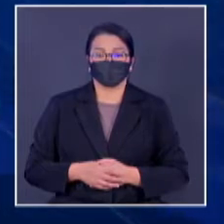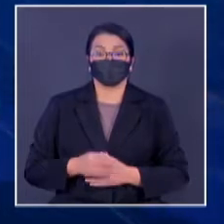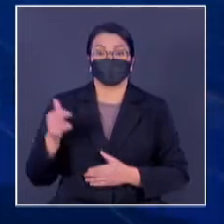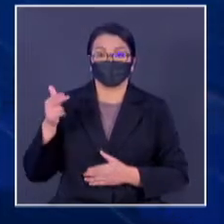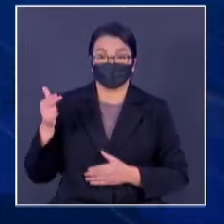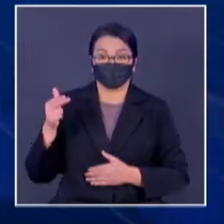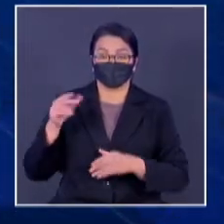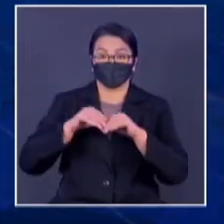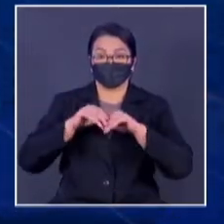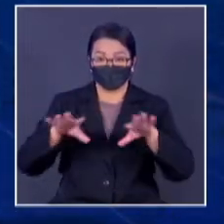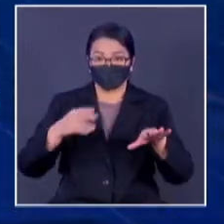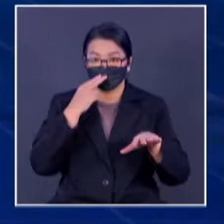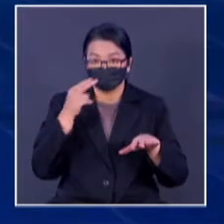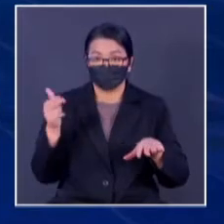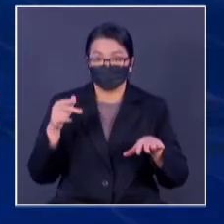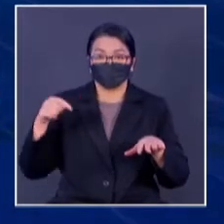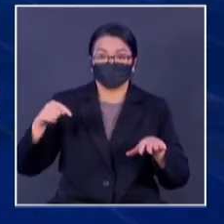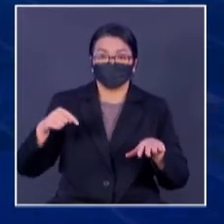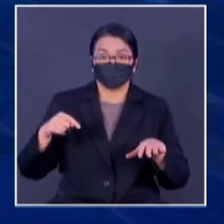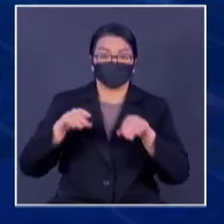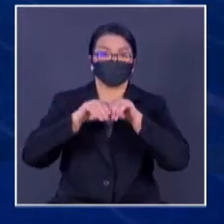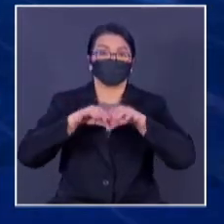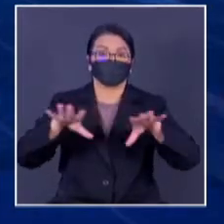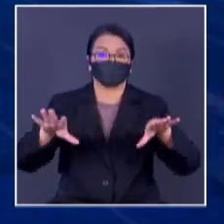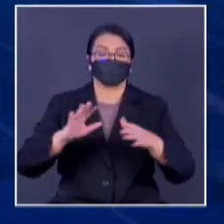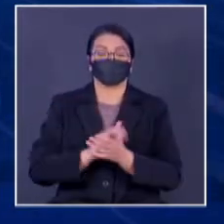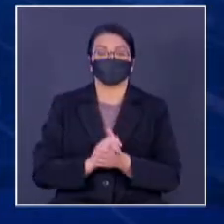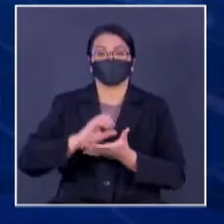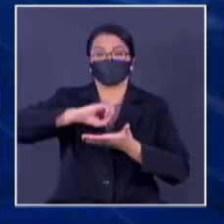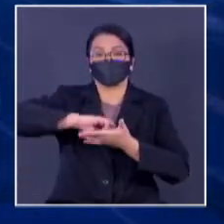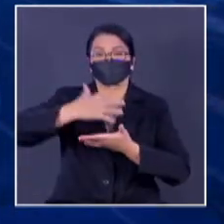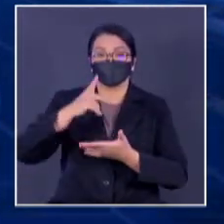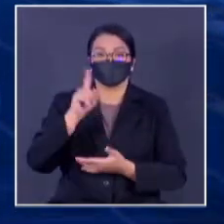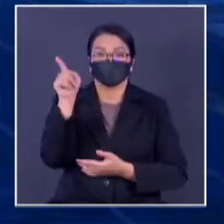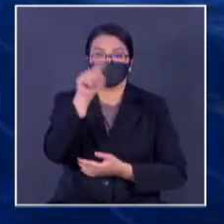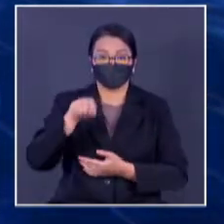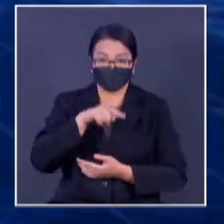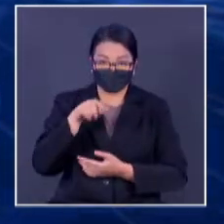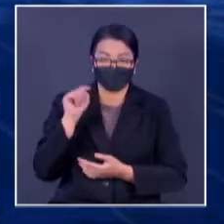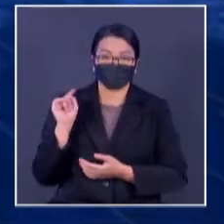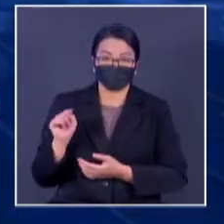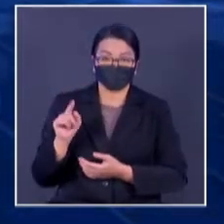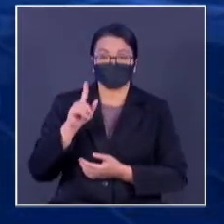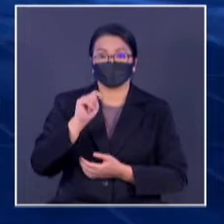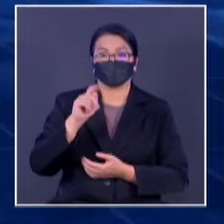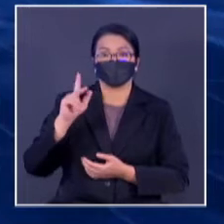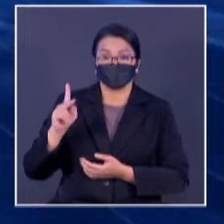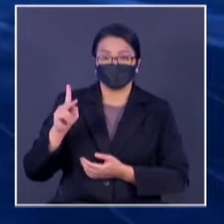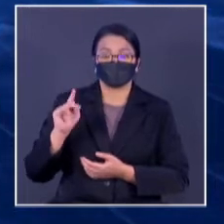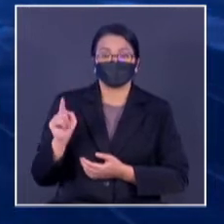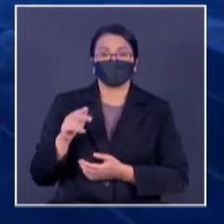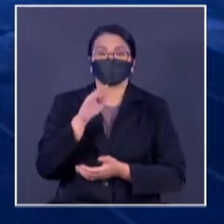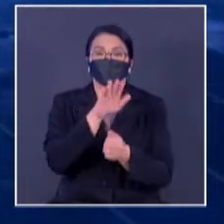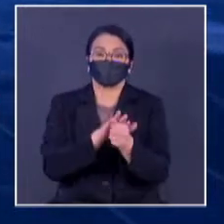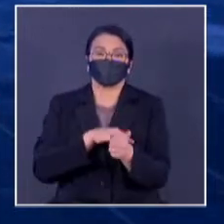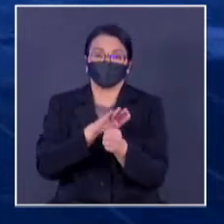เห็นแบบนี้ค่ะเป็นคลิปวิดีโอที่ถูกแชร์บนแอปพลิเคชัน TikTok พร้อมกับข้อความระบุว่าสงสารหมออันตราย